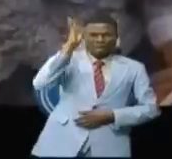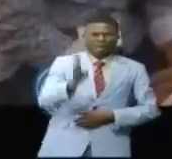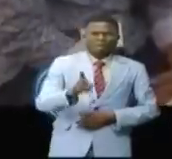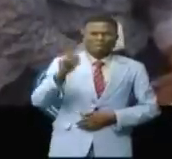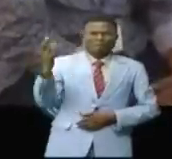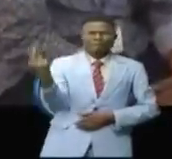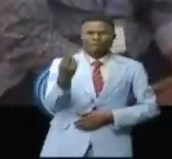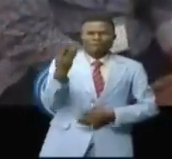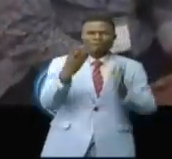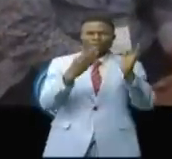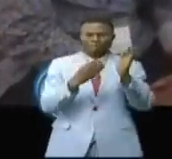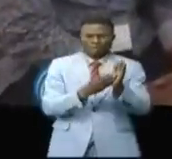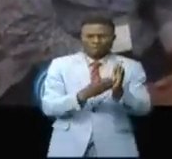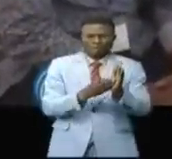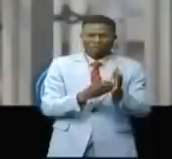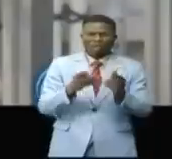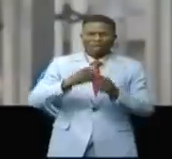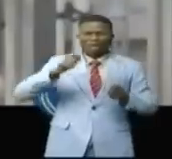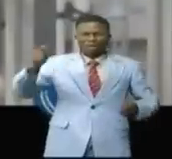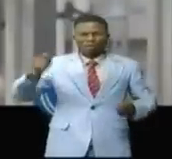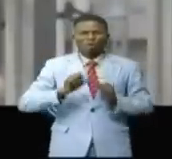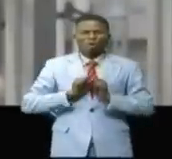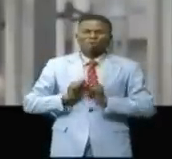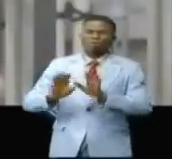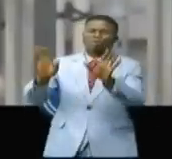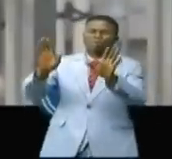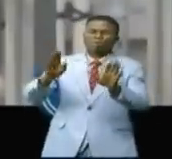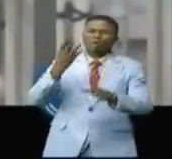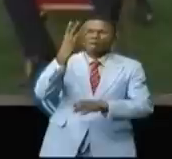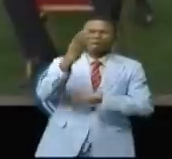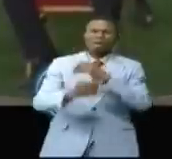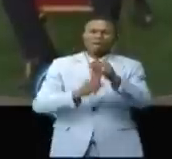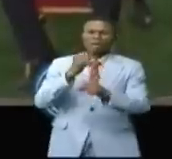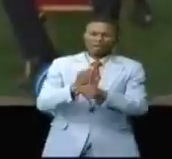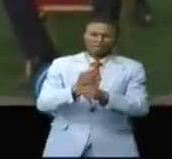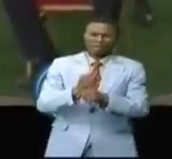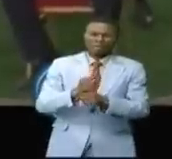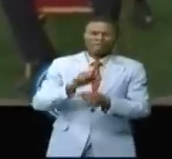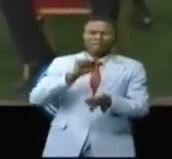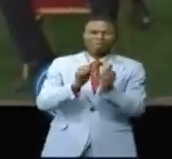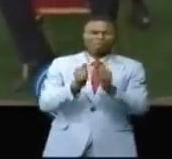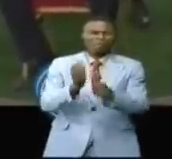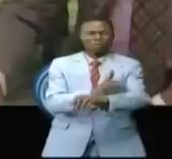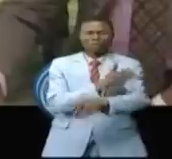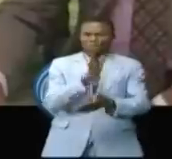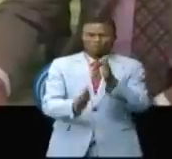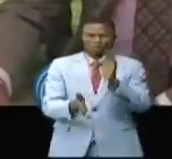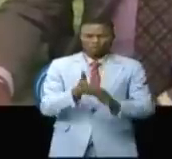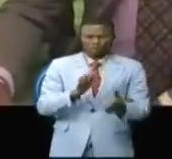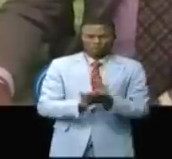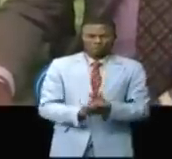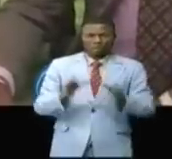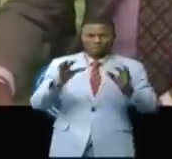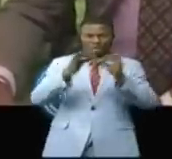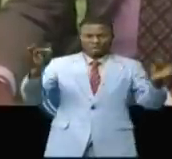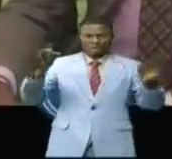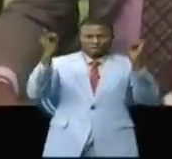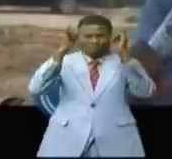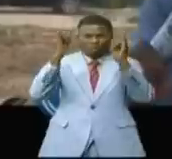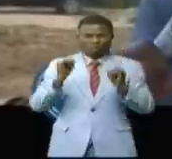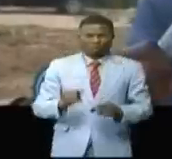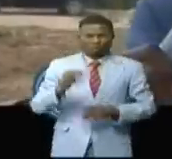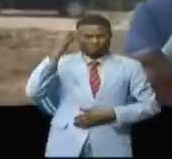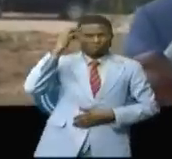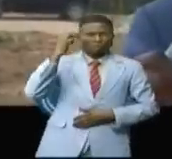été abandonnée depuis quatre ans pour avoir connu des sexuellement à plusieurs endroits avec l'avènement de la fibre optique les